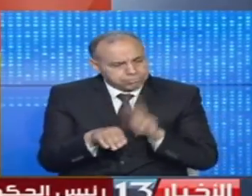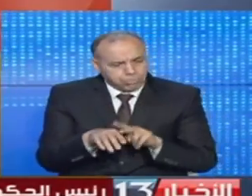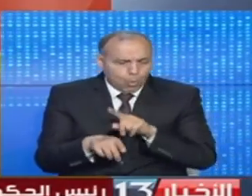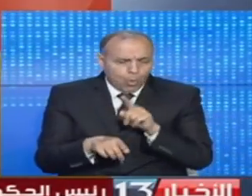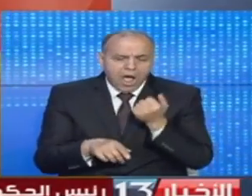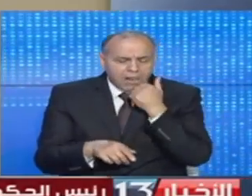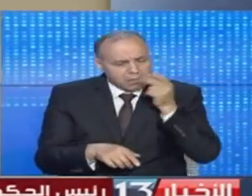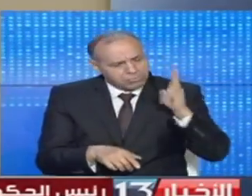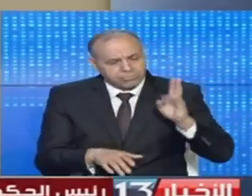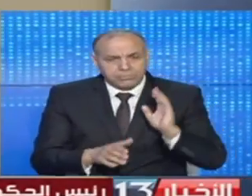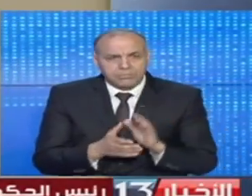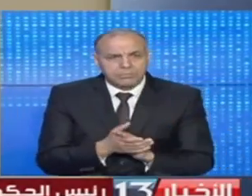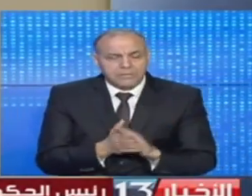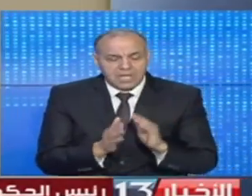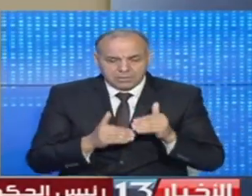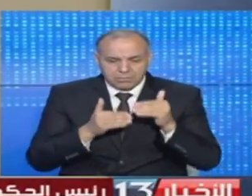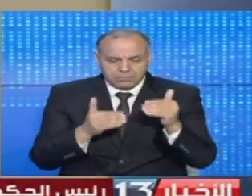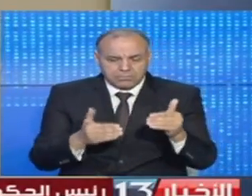المخالفين